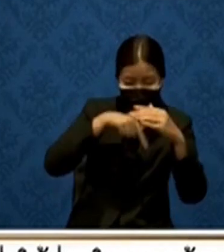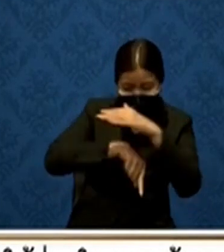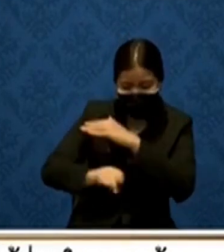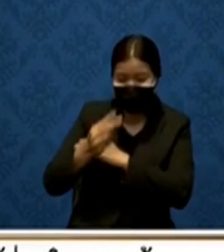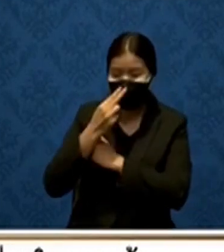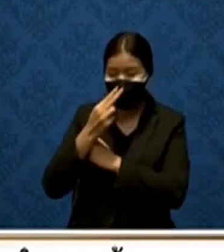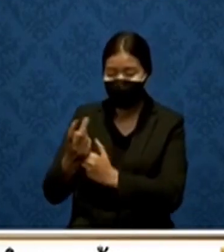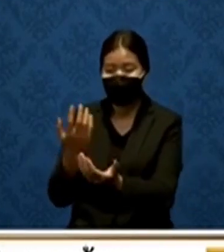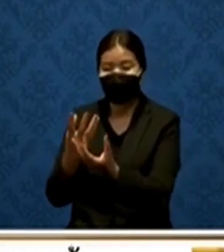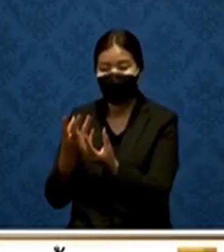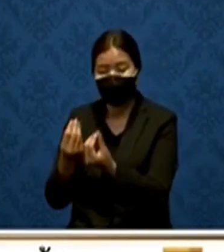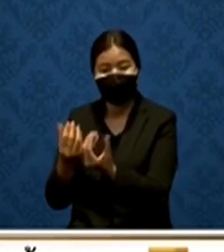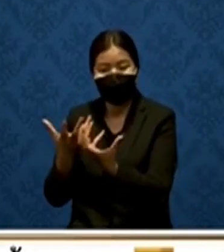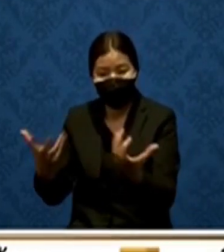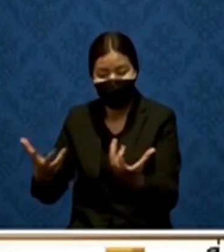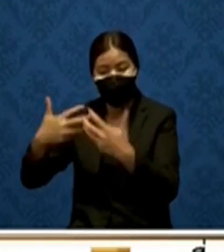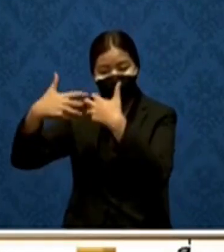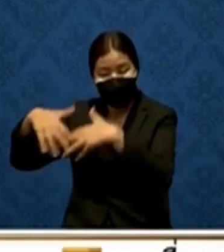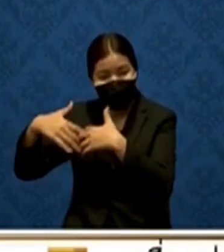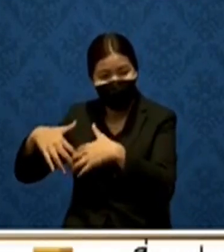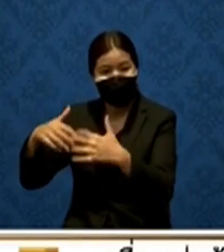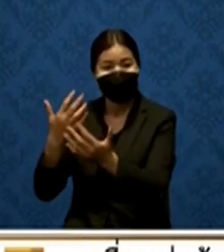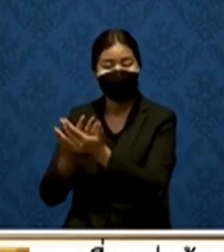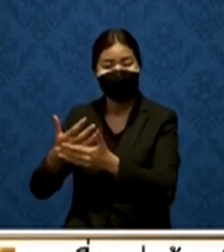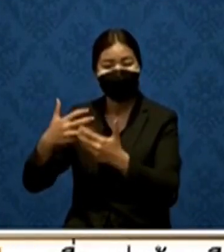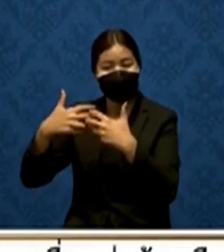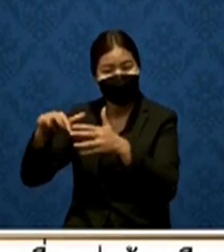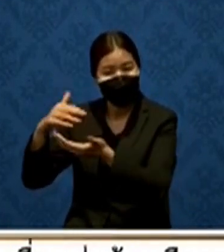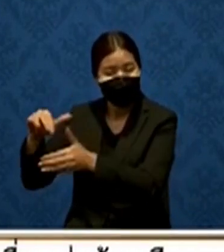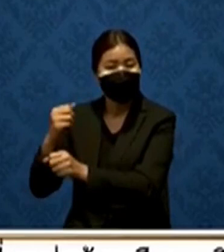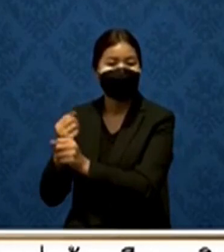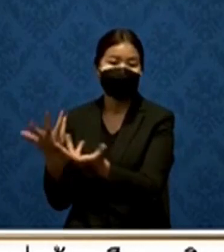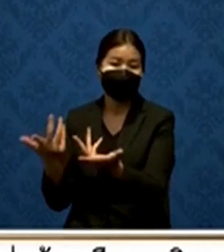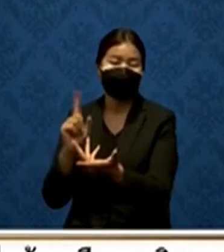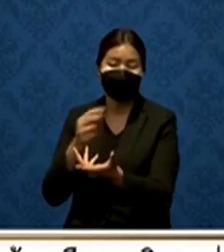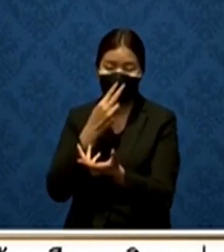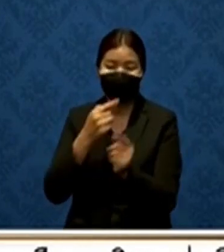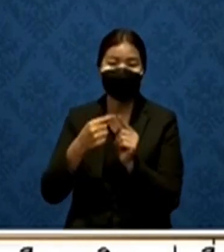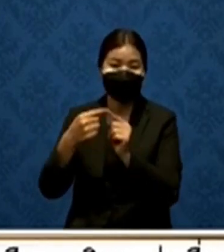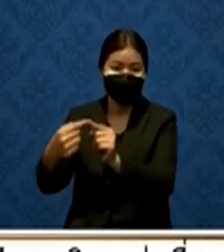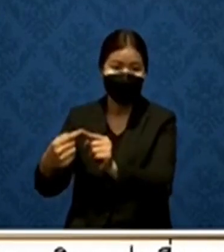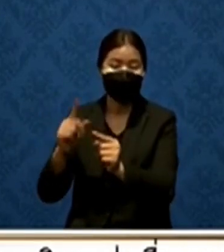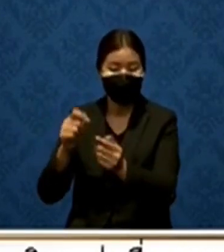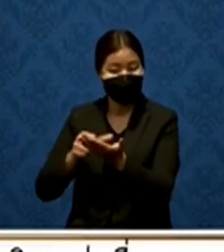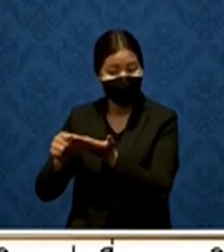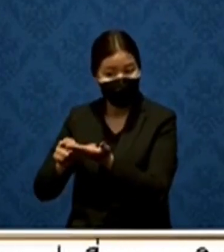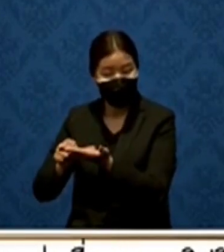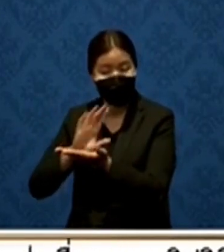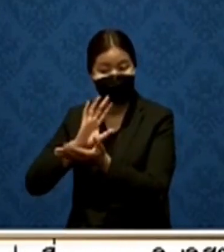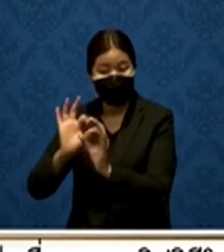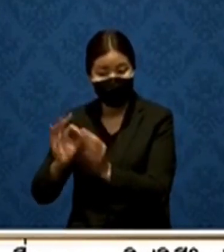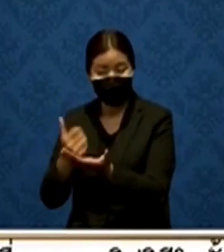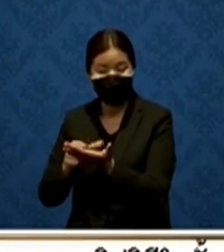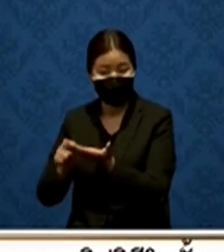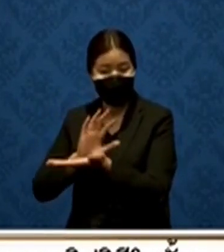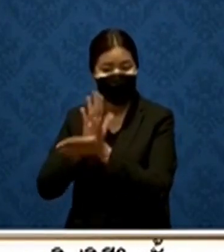เลขต้นทุนของแต่ละโรงงานแต่ละะกรณีจึงจัพิจารณาดำเ dav to youให้ปรับขึ้นได้อันนี้ก็